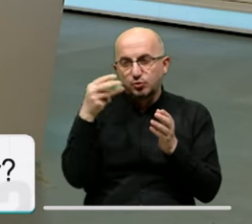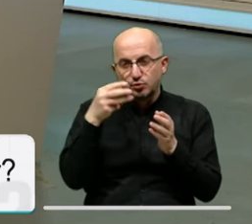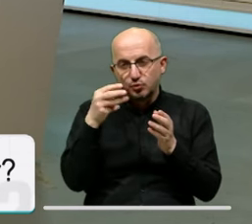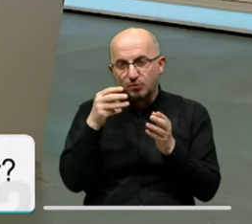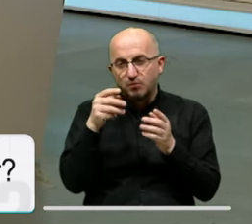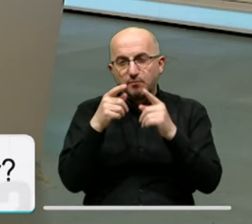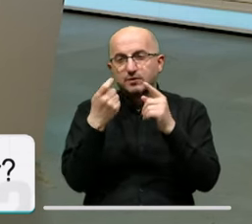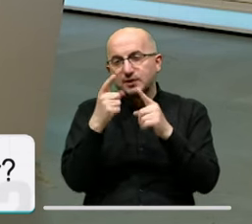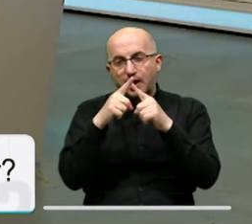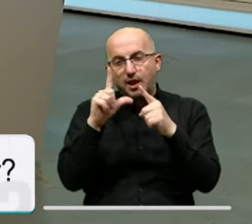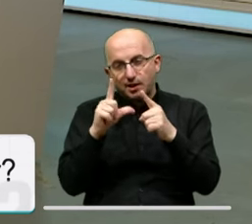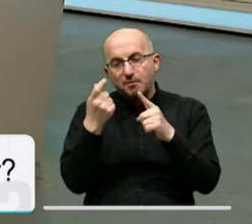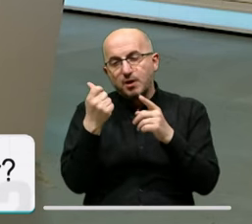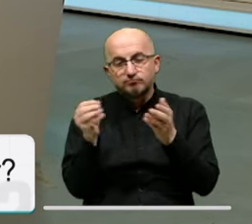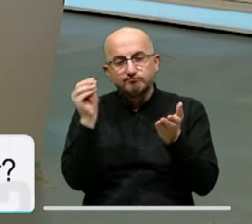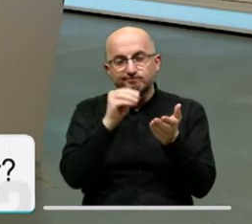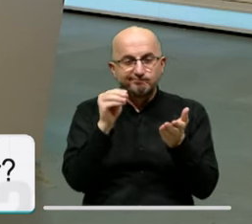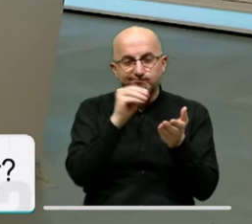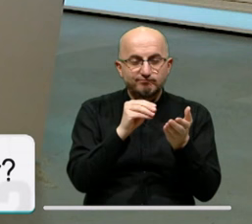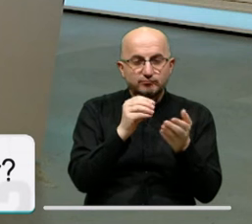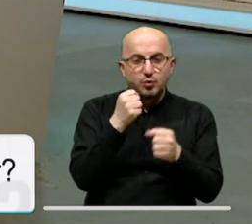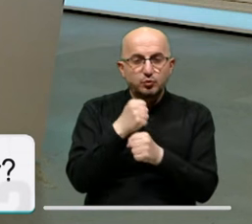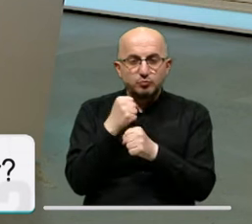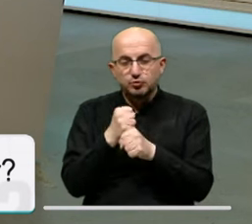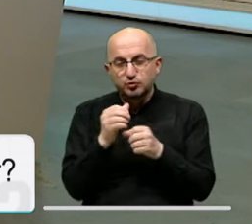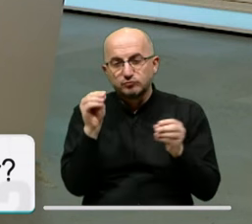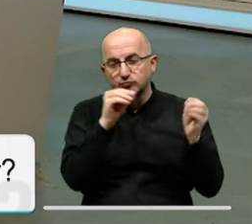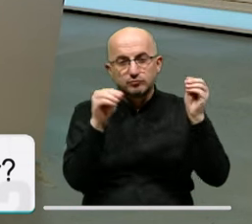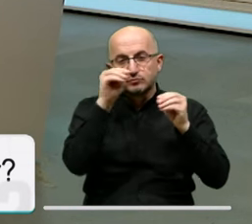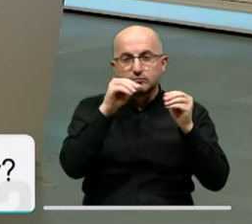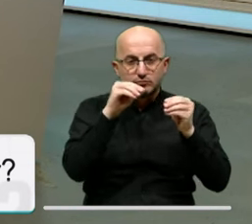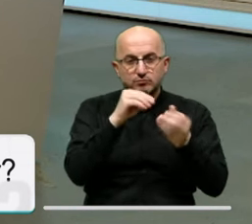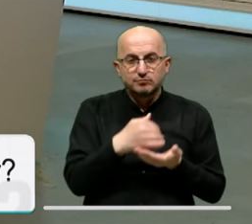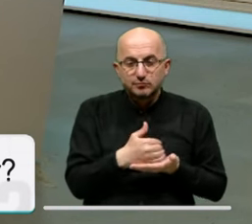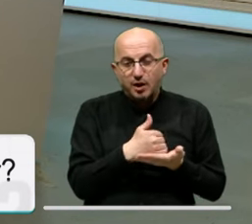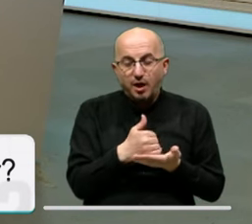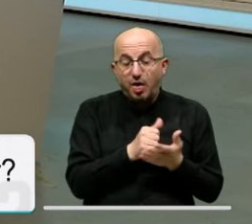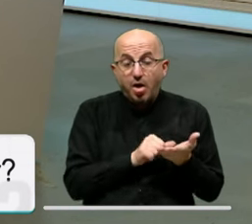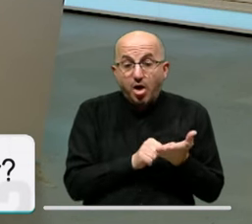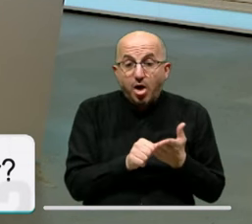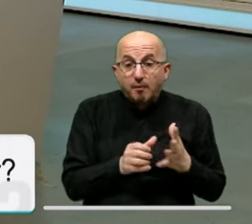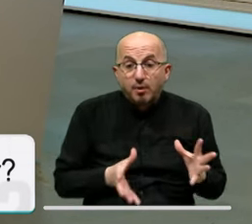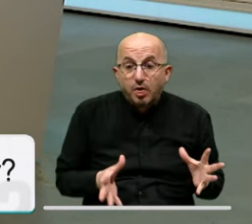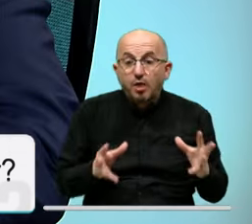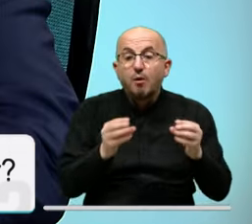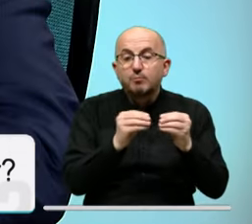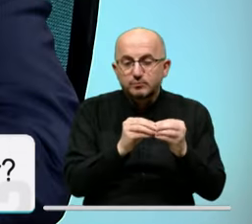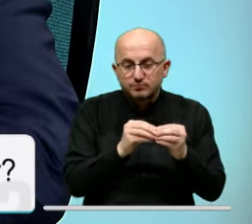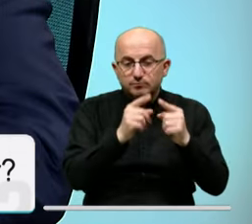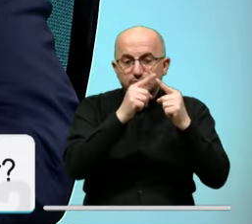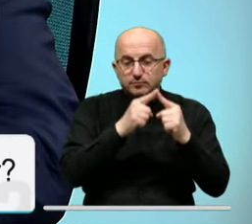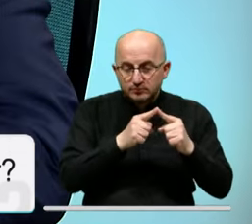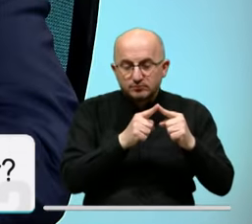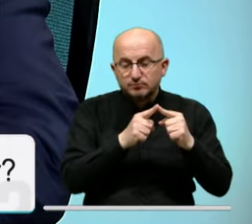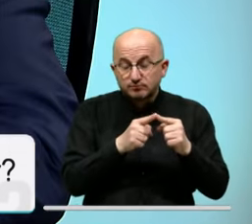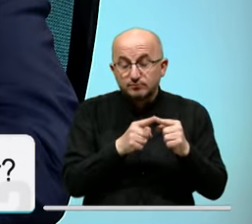kadar nakit parası vardı buraya ekler ne kadar gümüşü vardı onu da buraya ekler yani hepsini oraya ekleyecek ayrı